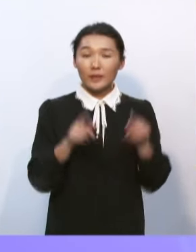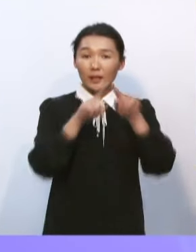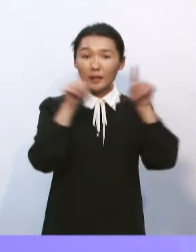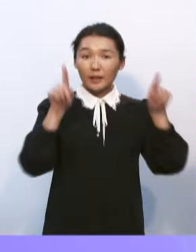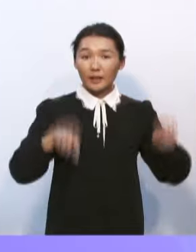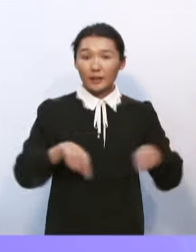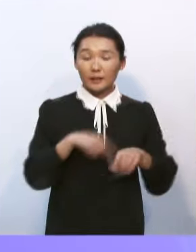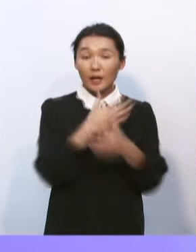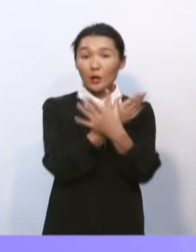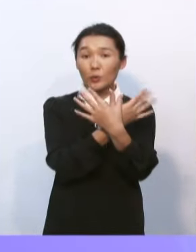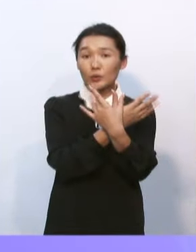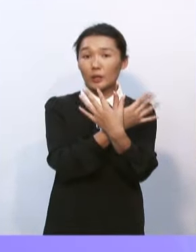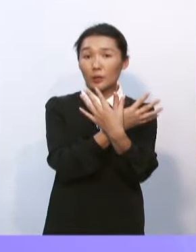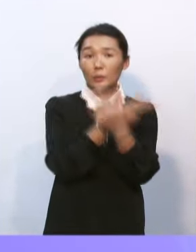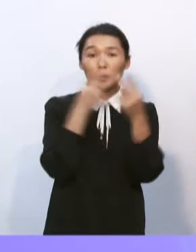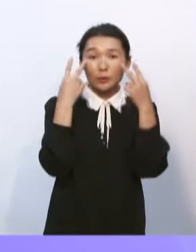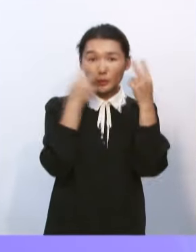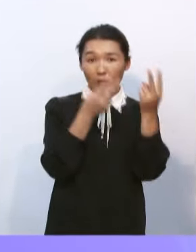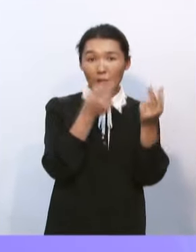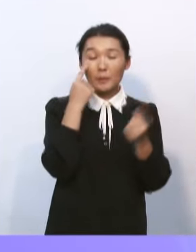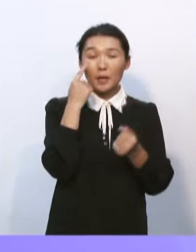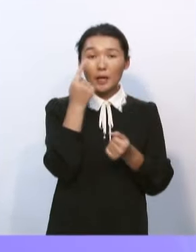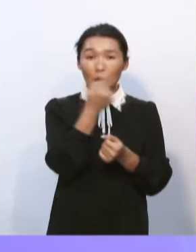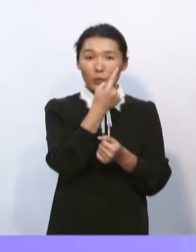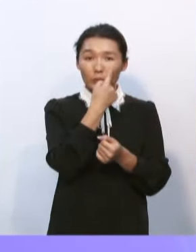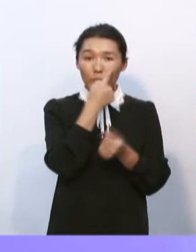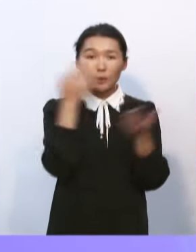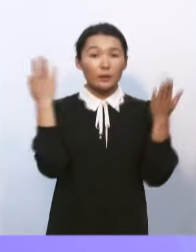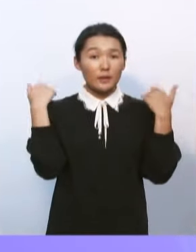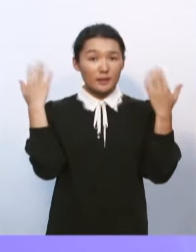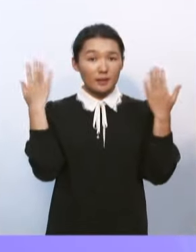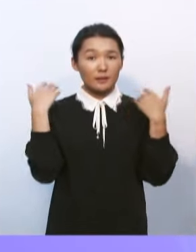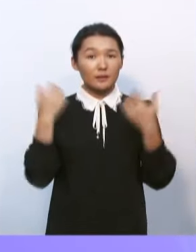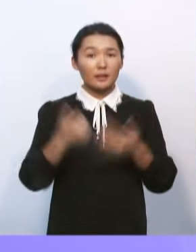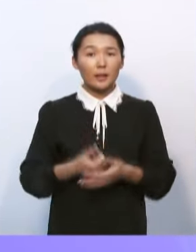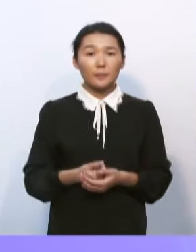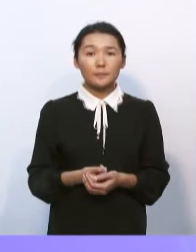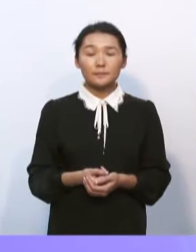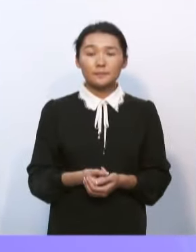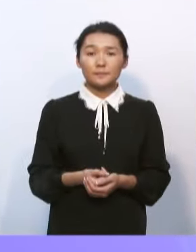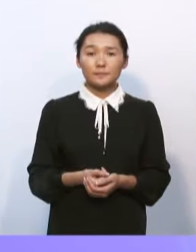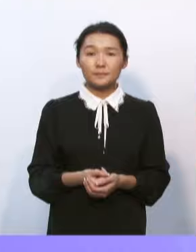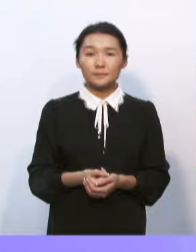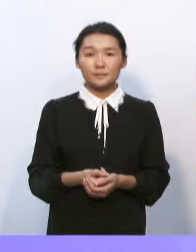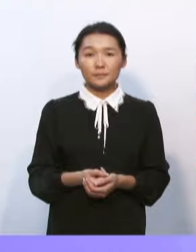Экрандагы учкан көпөлөктү карап, көздөрүңөрдү эс алдыргыла.